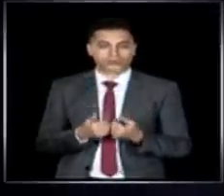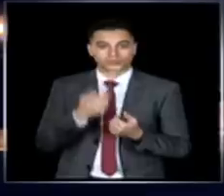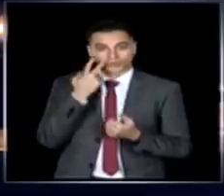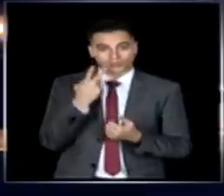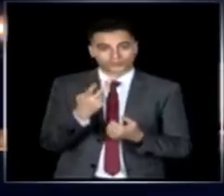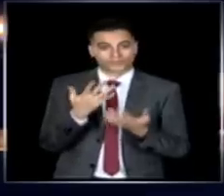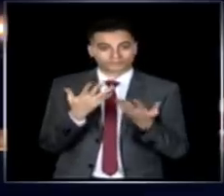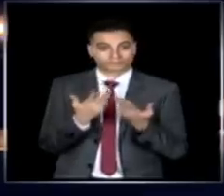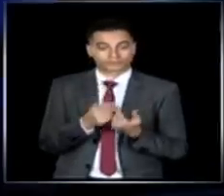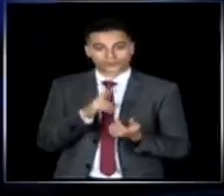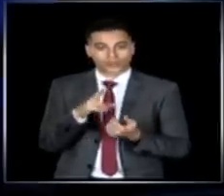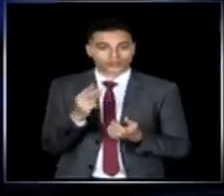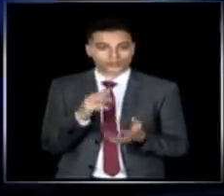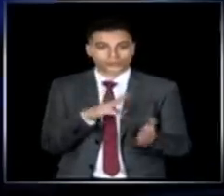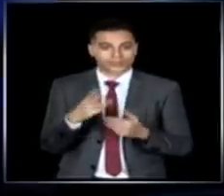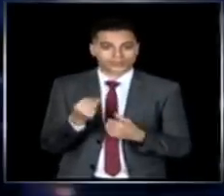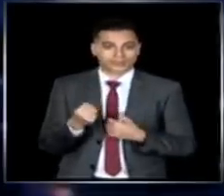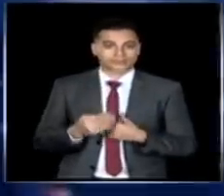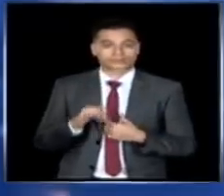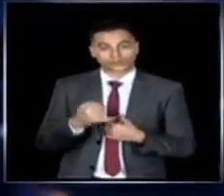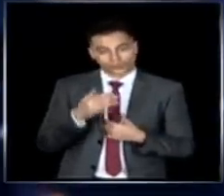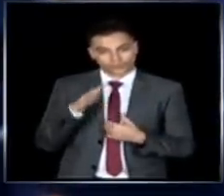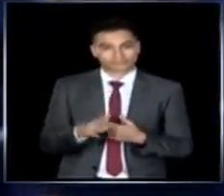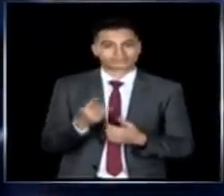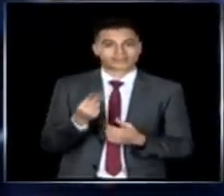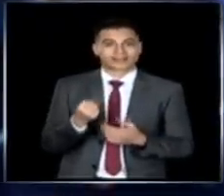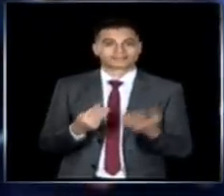قدرات ذهنية، سؤال بعشرين نقطة ولا بتلاتين نقطة؟